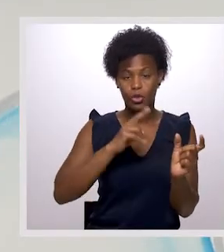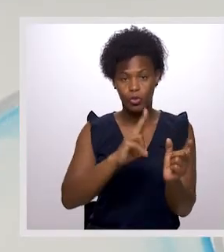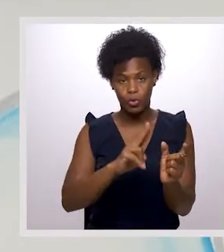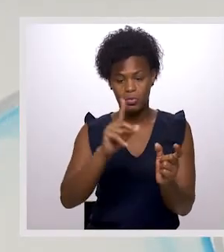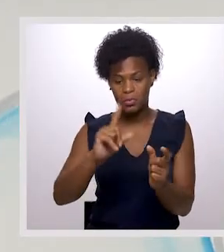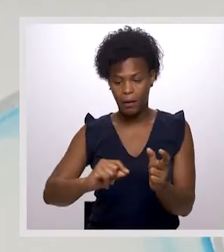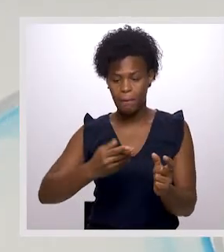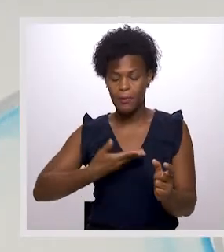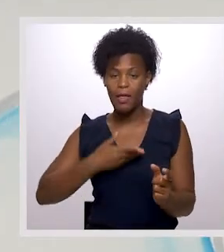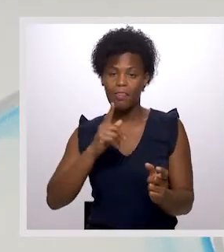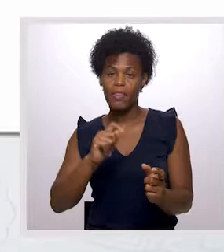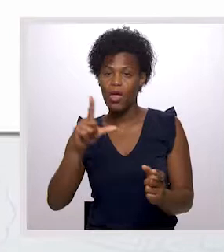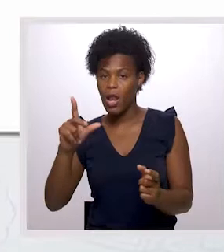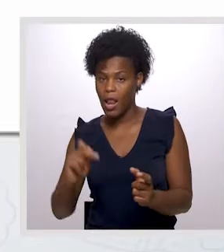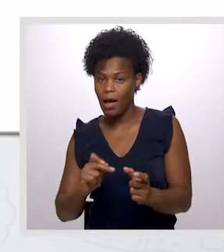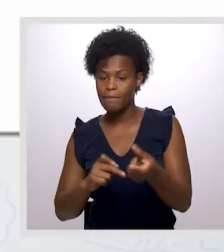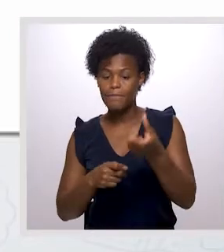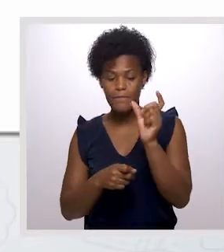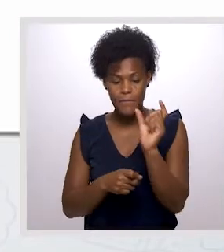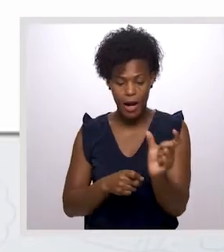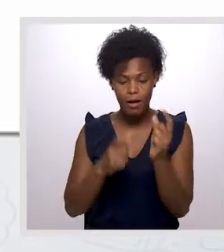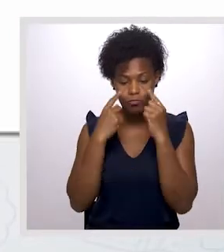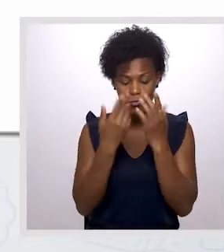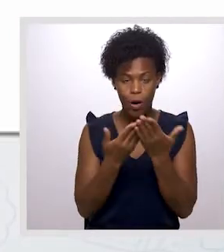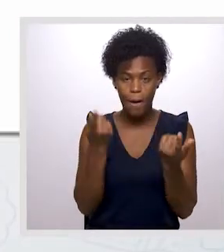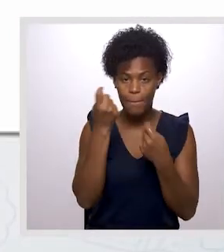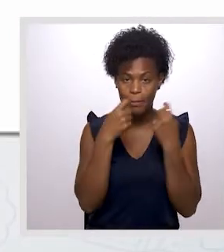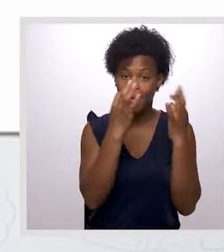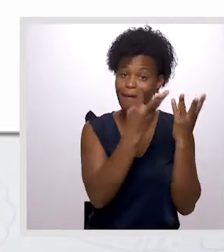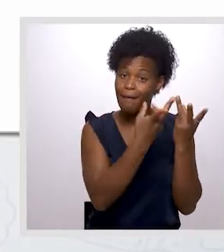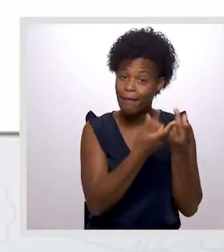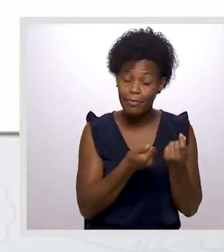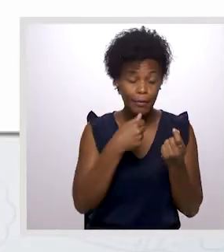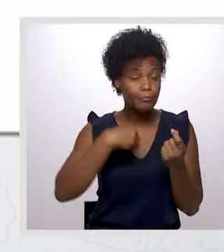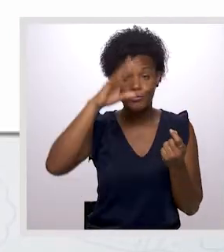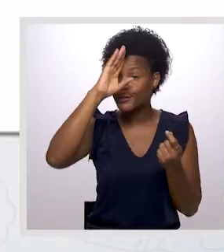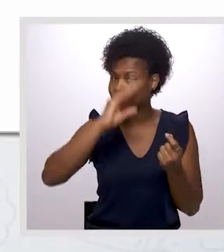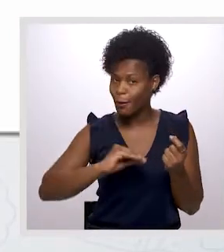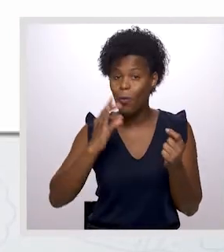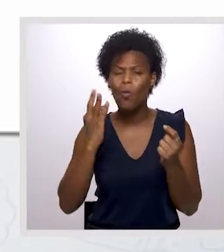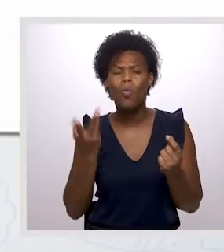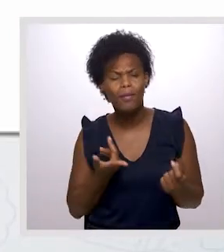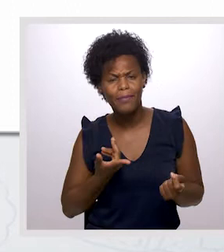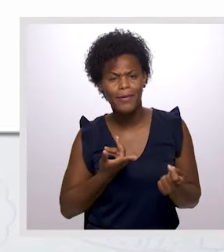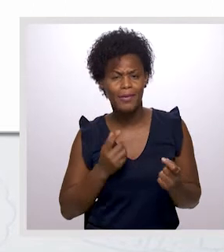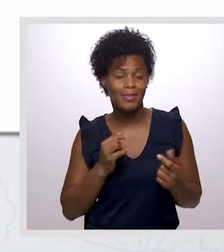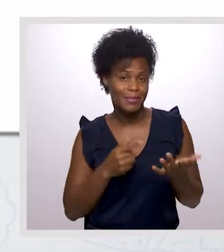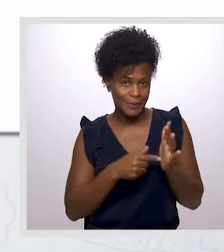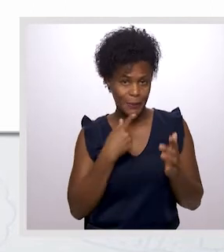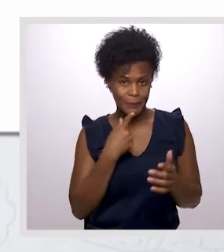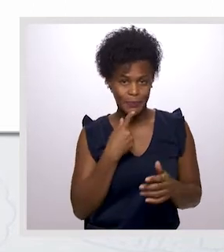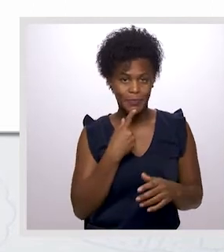une quantité. Mais c'est une quantité indéterminée, quando não sabemos a